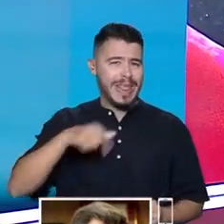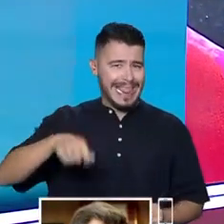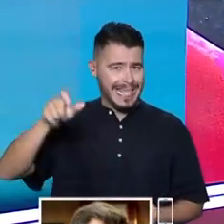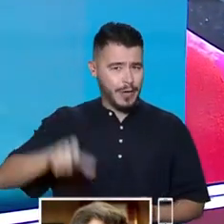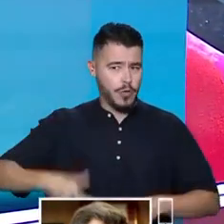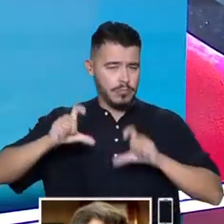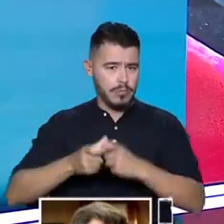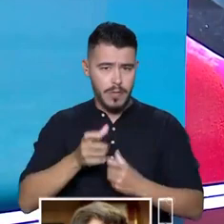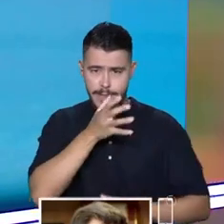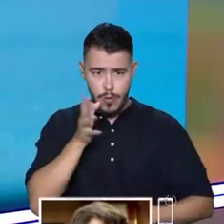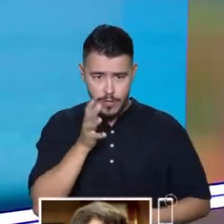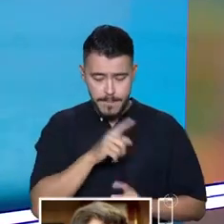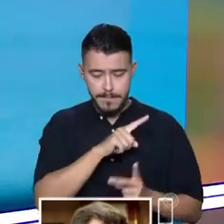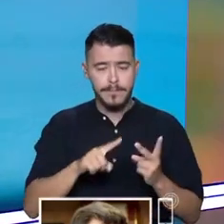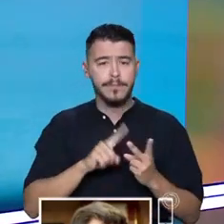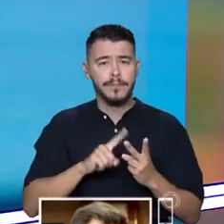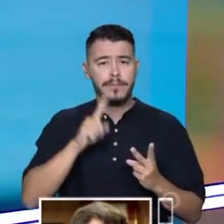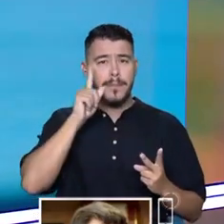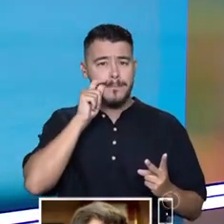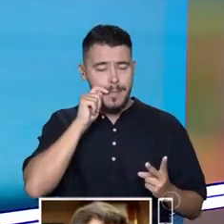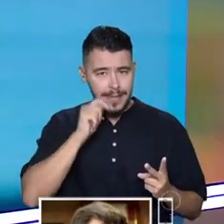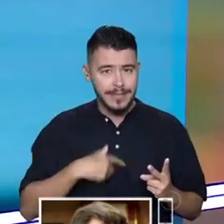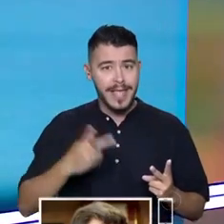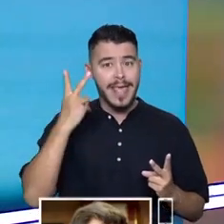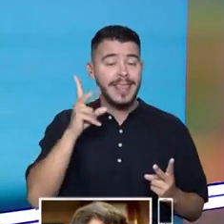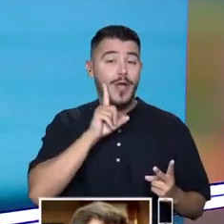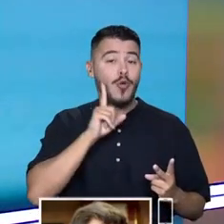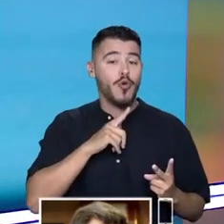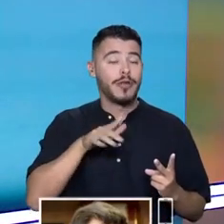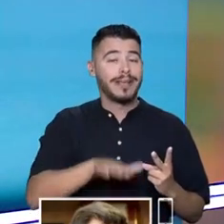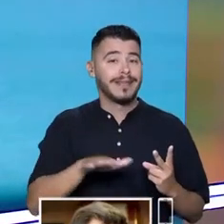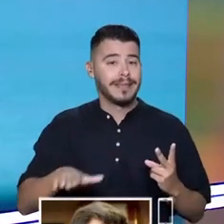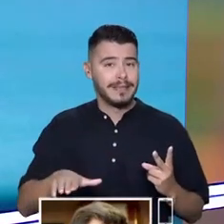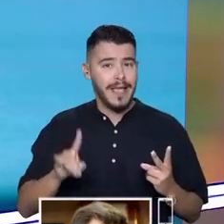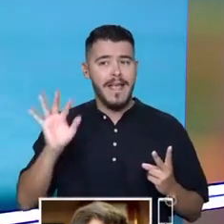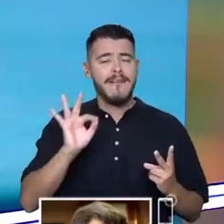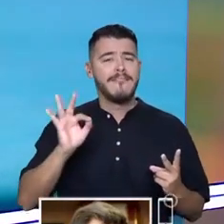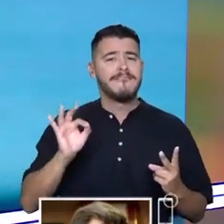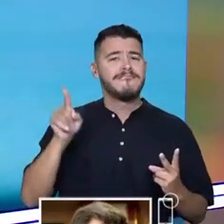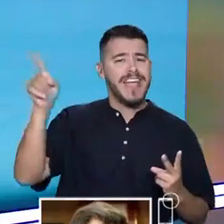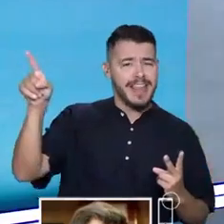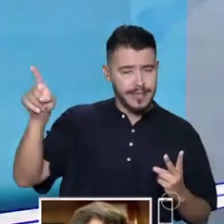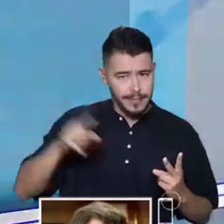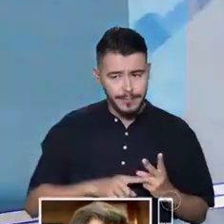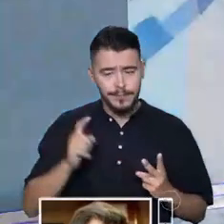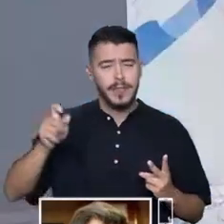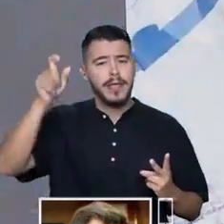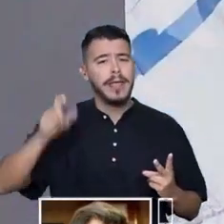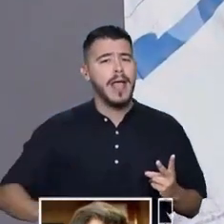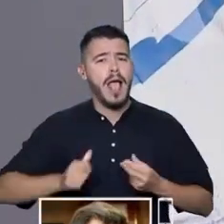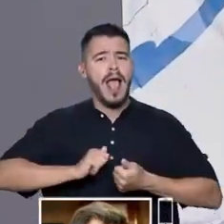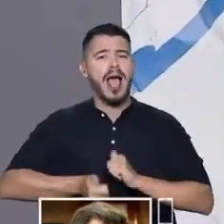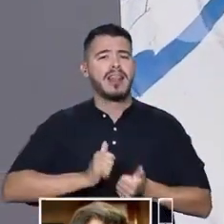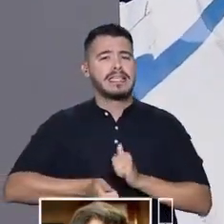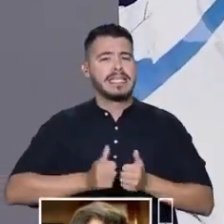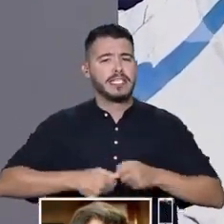Η άλλη είναι η υπόθεση ενός πατέρα τεσσάρων κοριτσιών στις Σφαίρες, που ένας πρωταθλητής του τζούντο, προστάτης